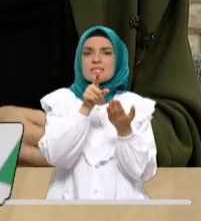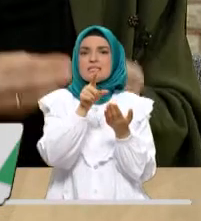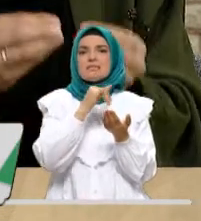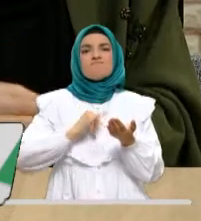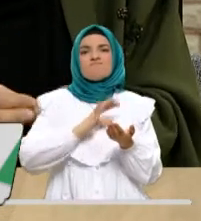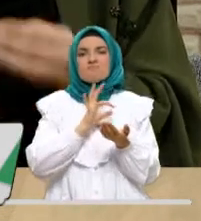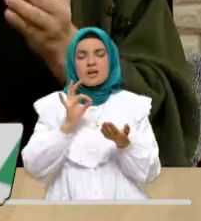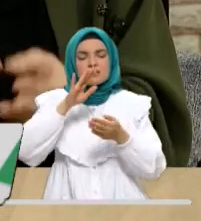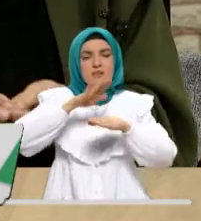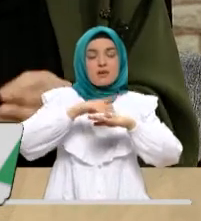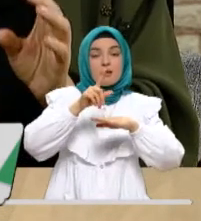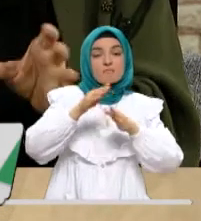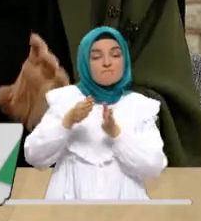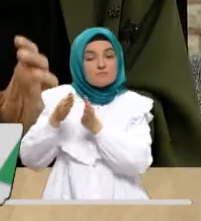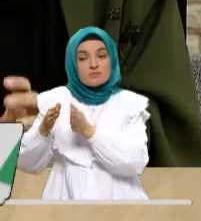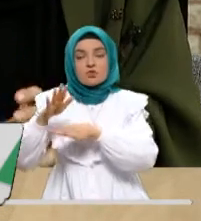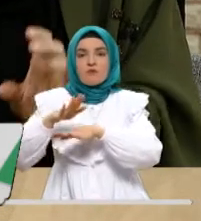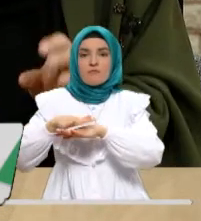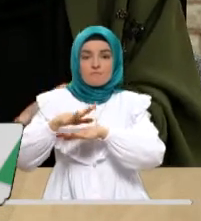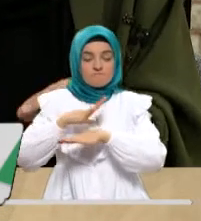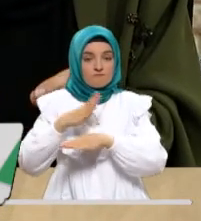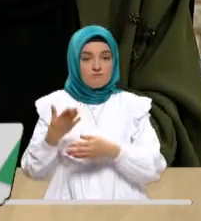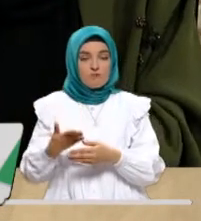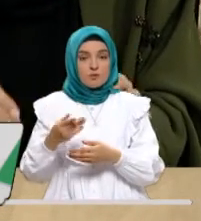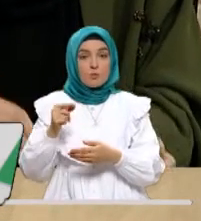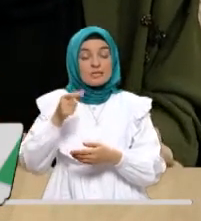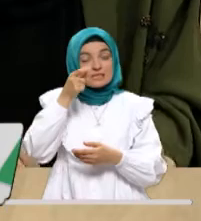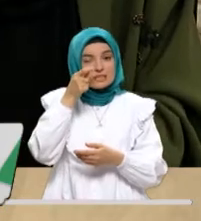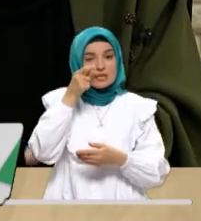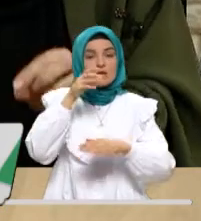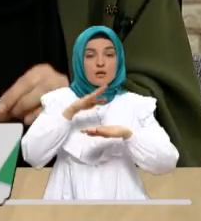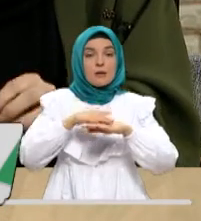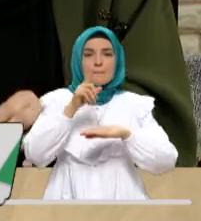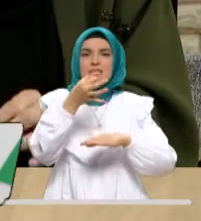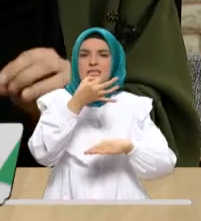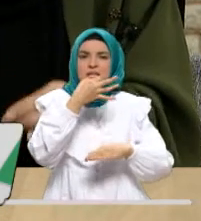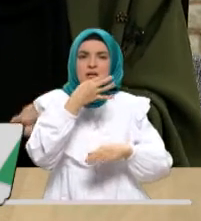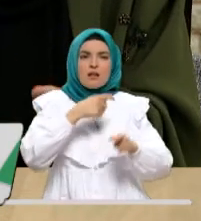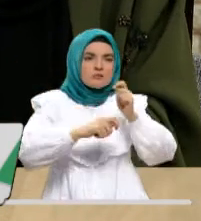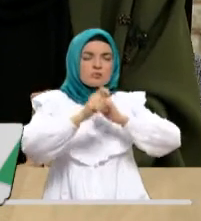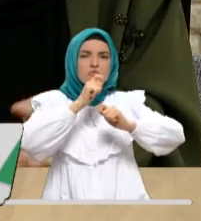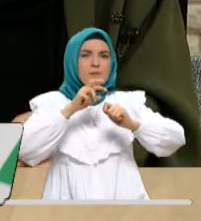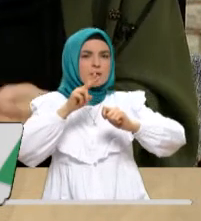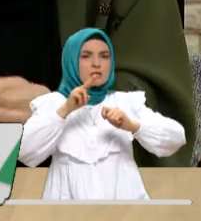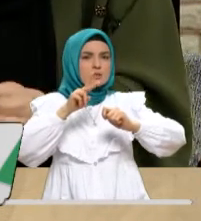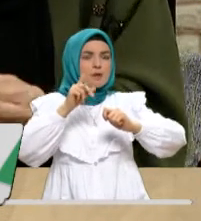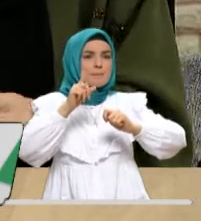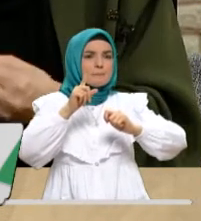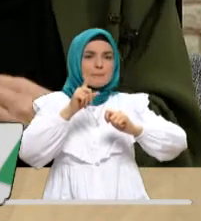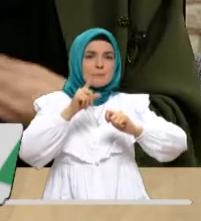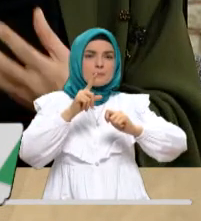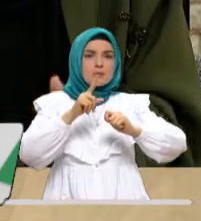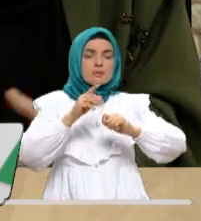eden evinizde bir köşe vardır. Onda, ama bunu dikkatli. Hani ben bir ilaç kullanıyorum, ben bir kimyasal